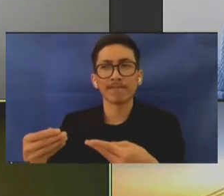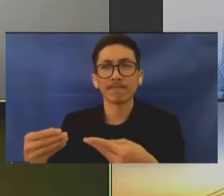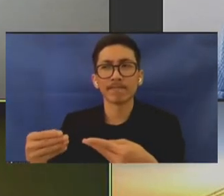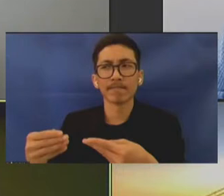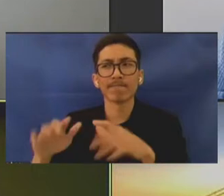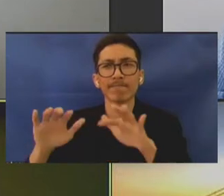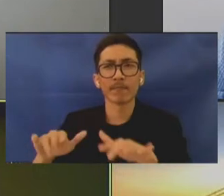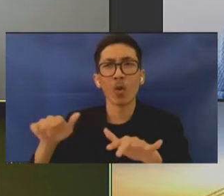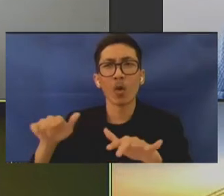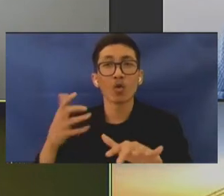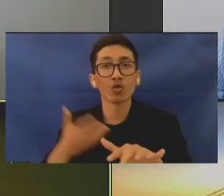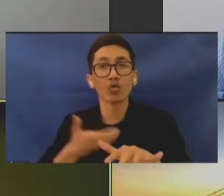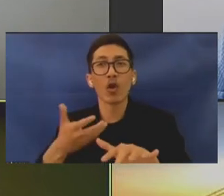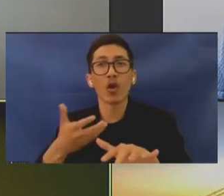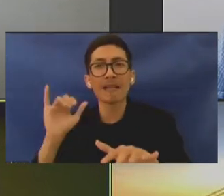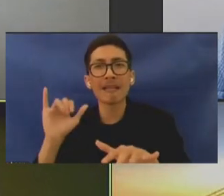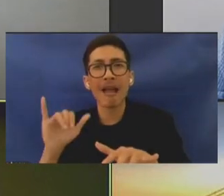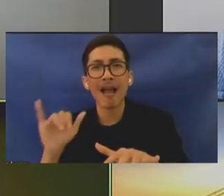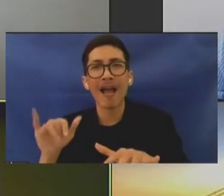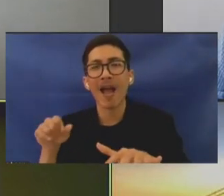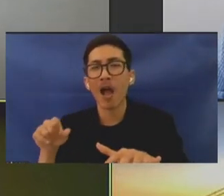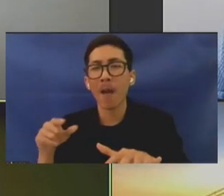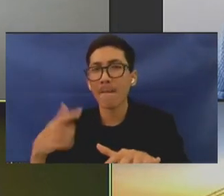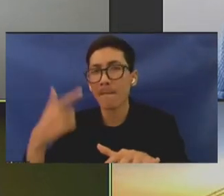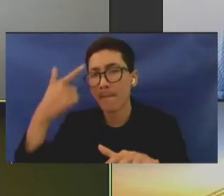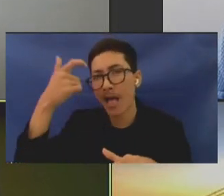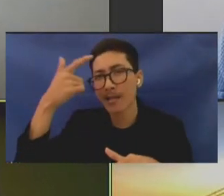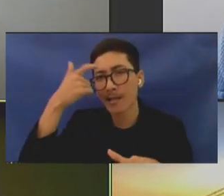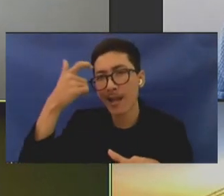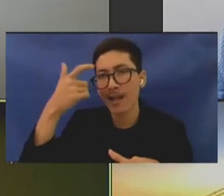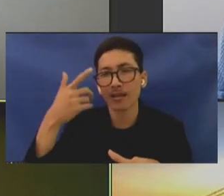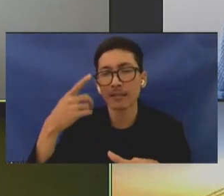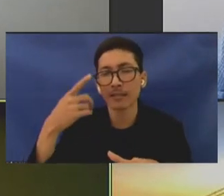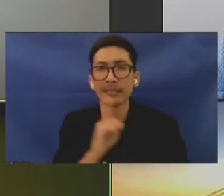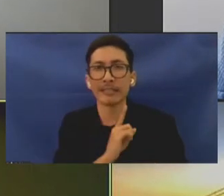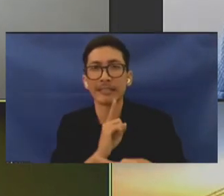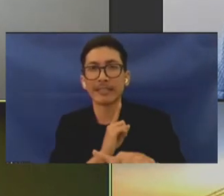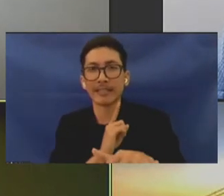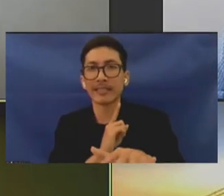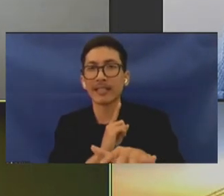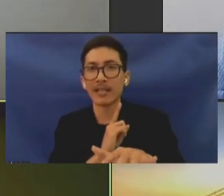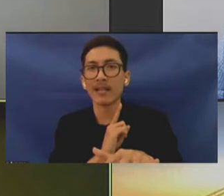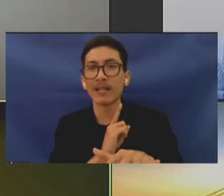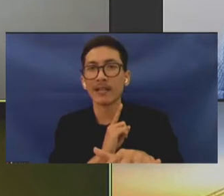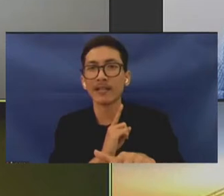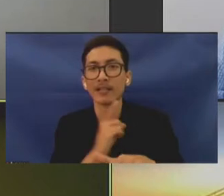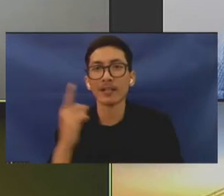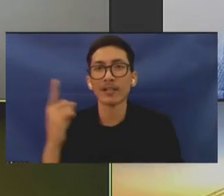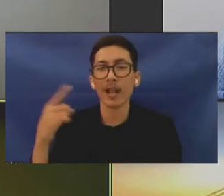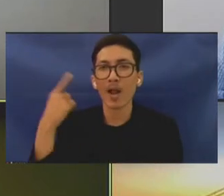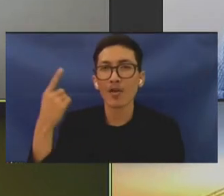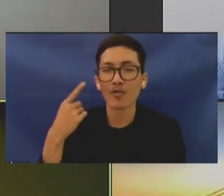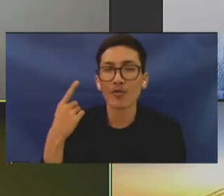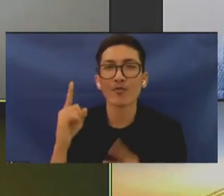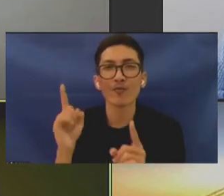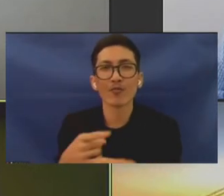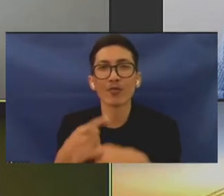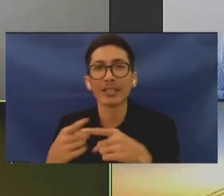kan. Dan dia belajar otodidak gitu kan. Dia suka mendengarkan musik, dia suka dengar